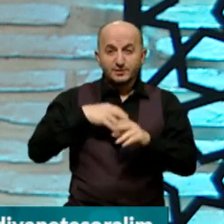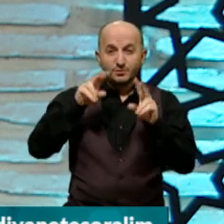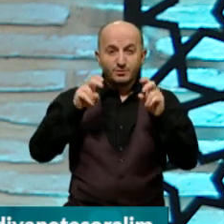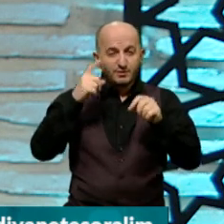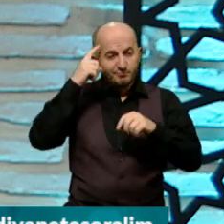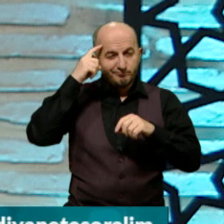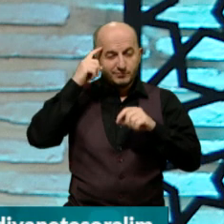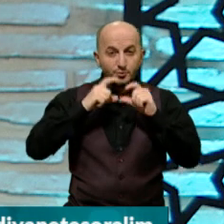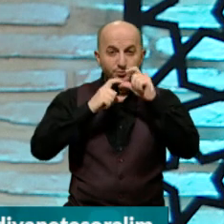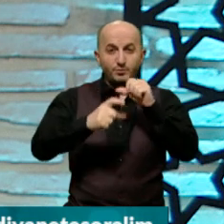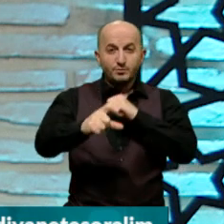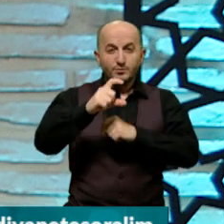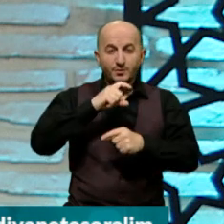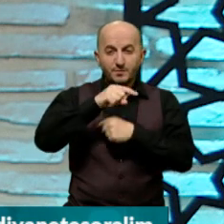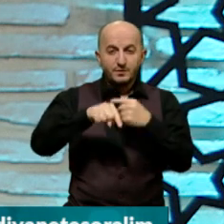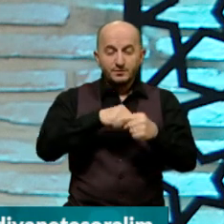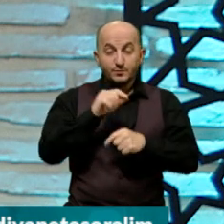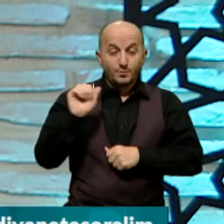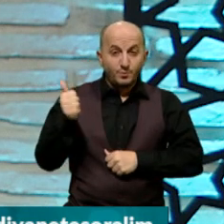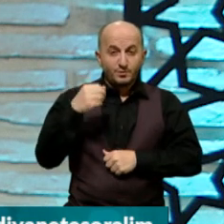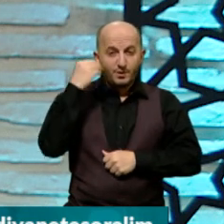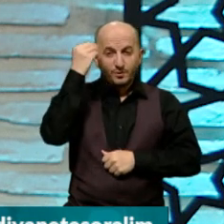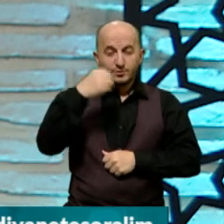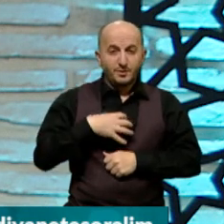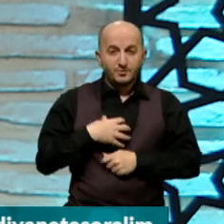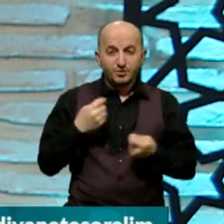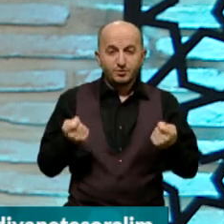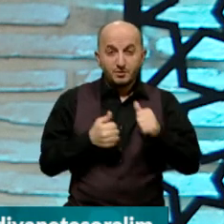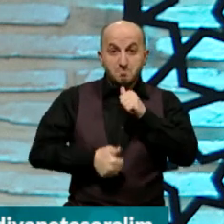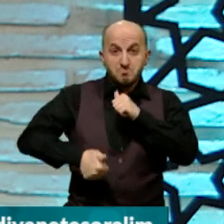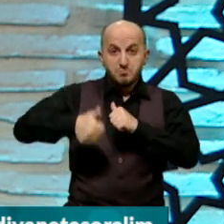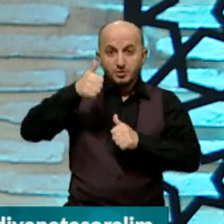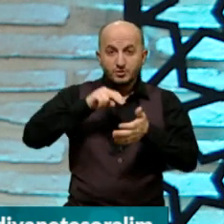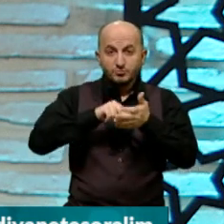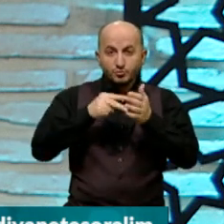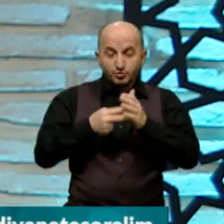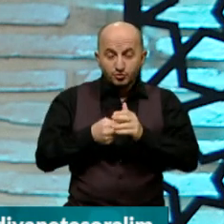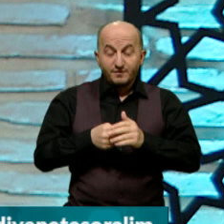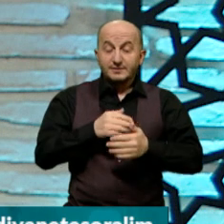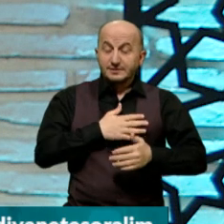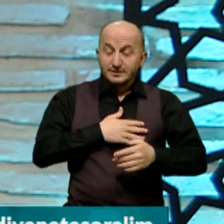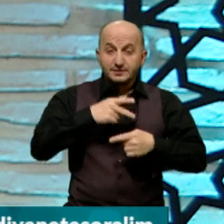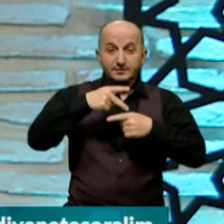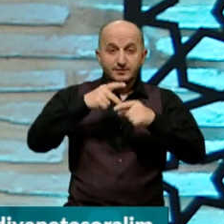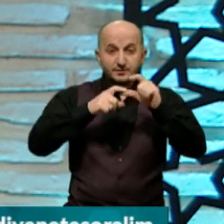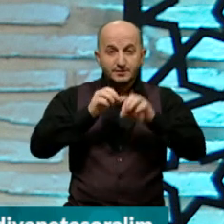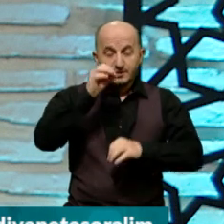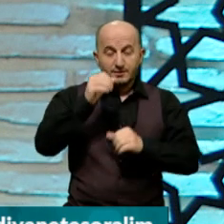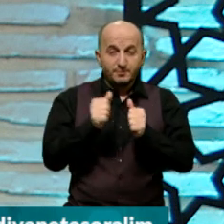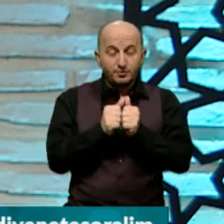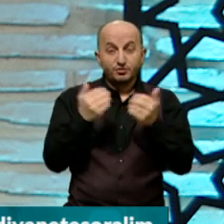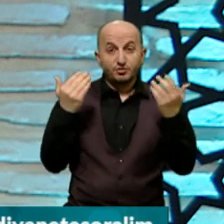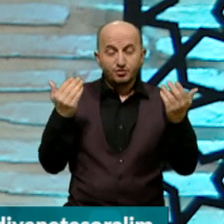takılan soruların cevaplarını arayacağız. Çok değerli hocam, Diyanet İşleri Başkanlığı Başkanlık Müşaviri Sayın Zeki Sayar'la birlikte